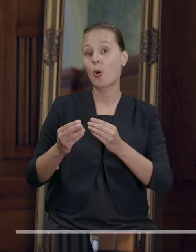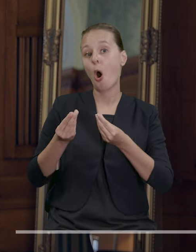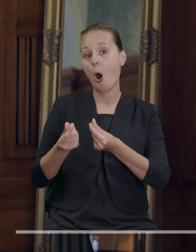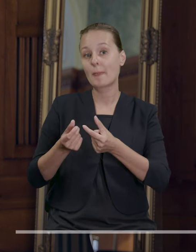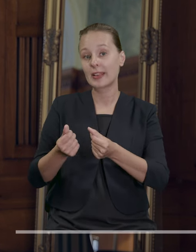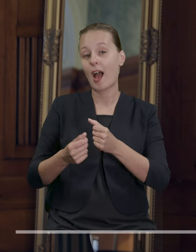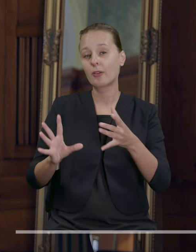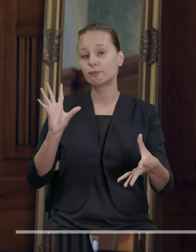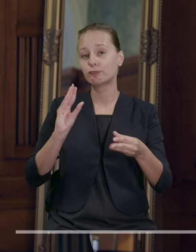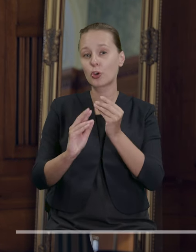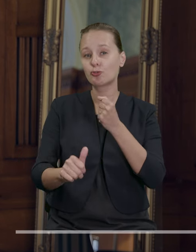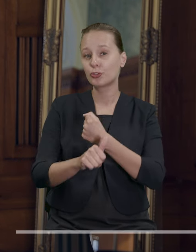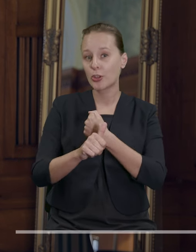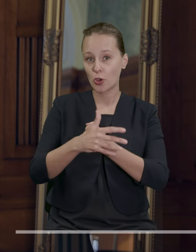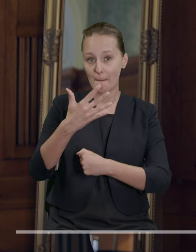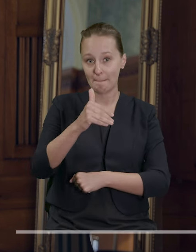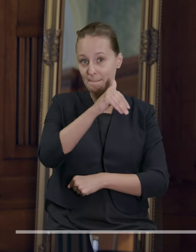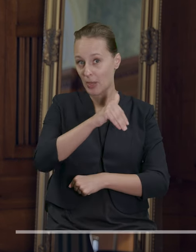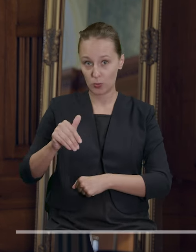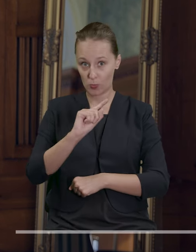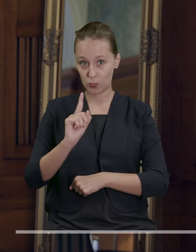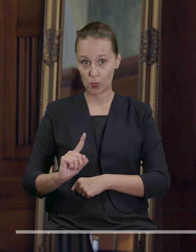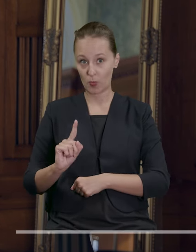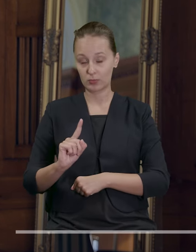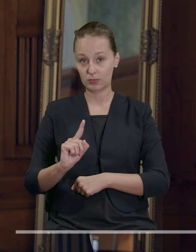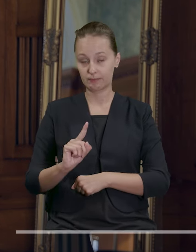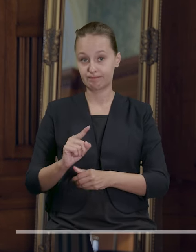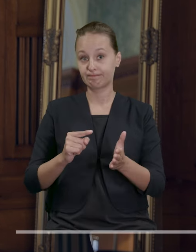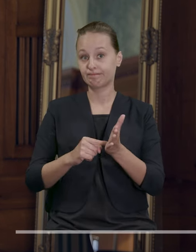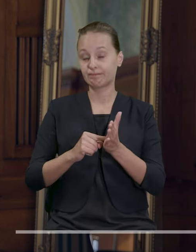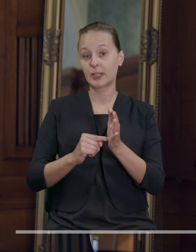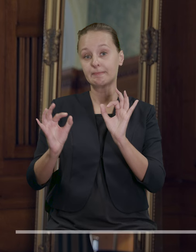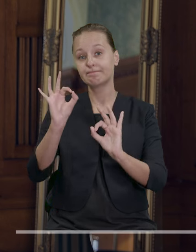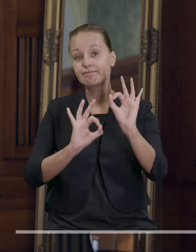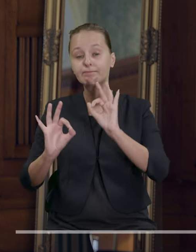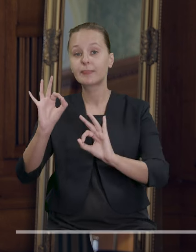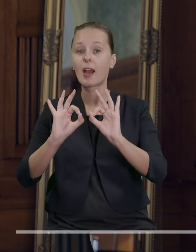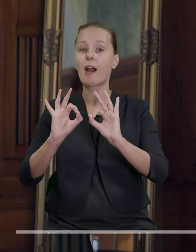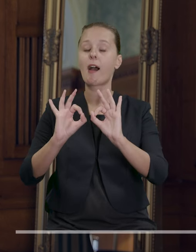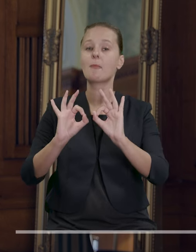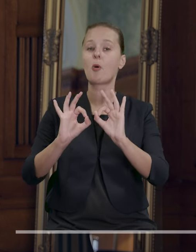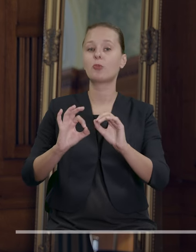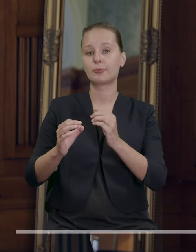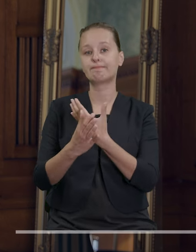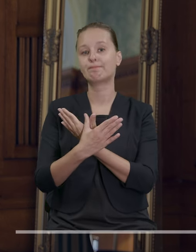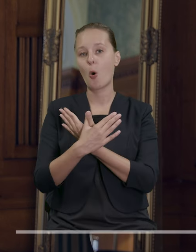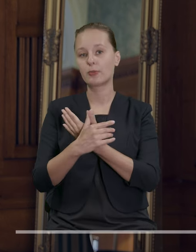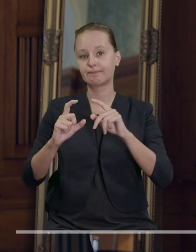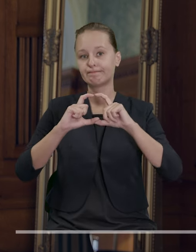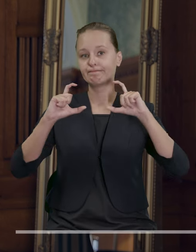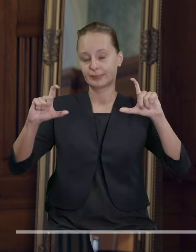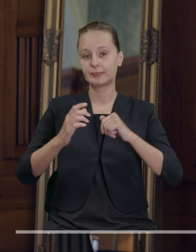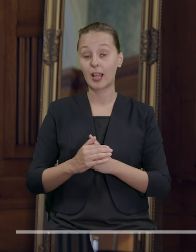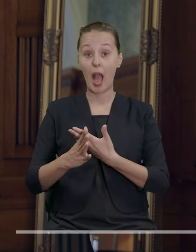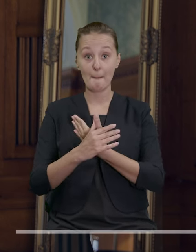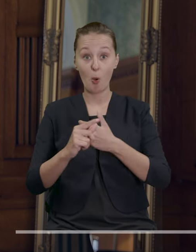obligacje na kwotę 65 milionów złotych na modernizację Motyla.